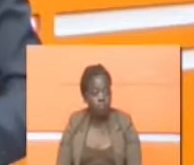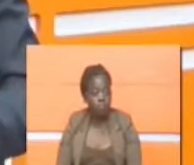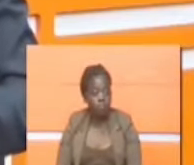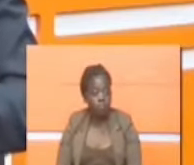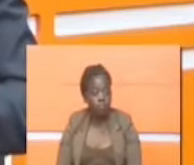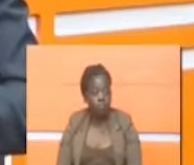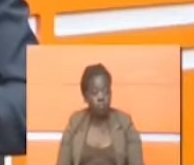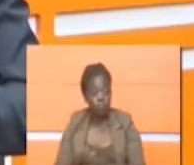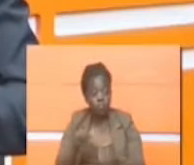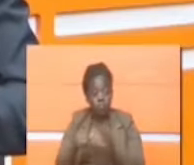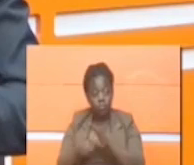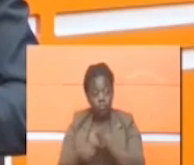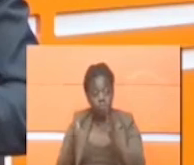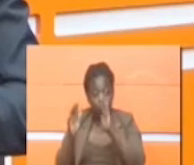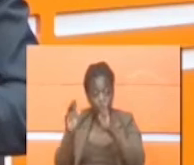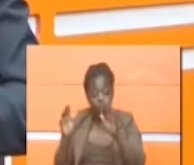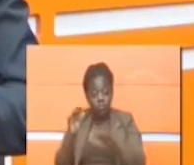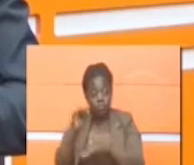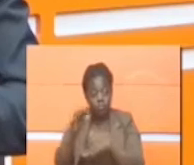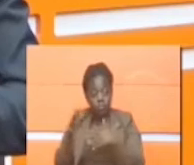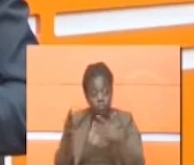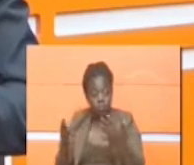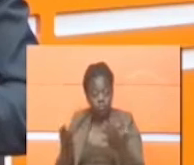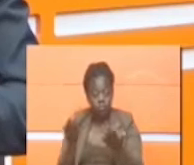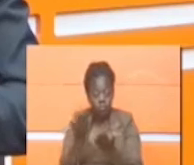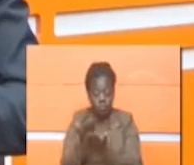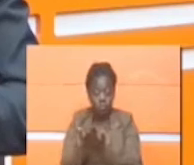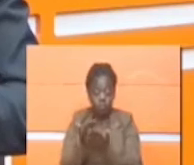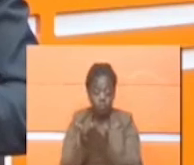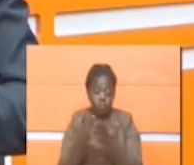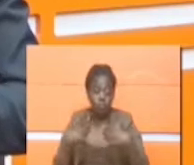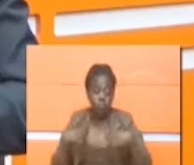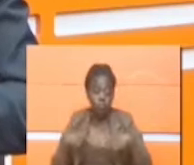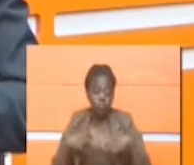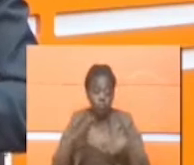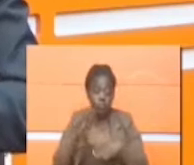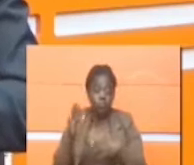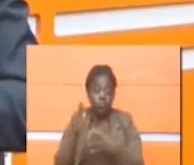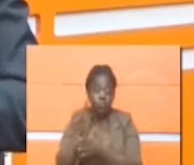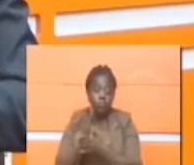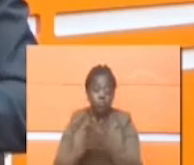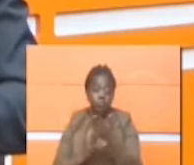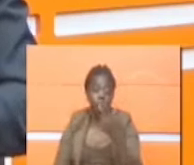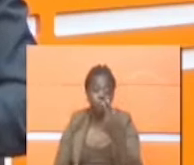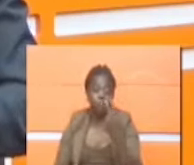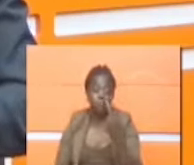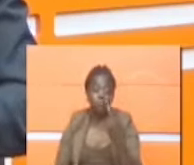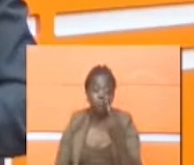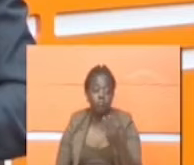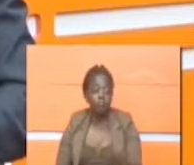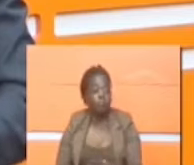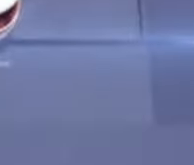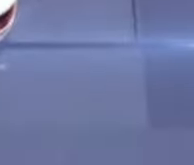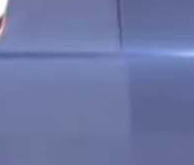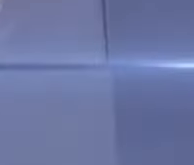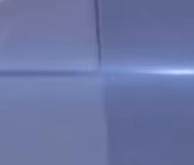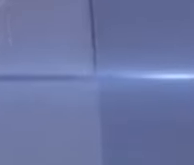Ku nsonga z'omukolo ogwo munnaffe wensabira nkuwummuzeemu tugenda kudda n'ekitundu ekyokubiri mulimu